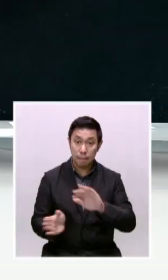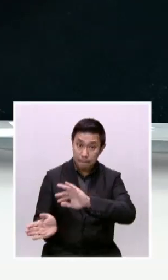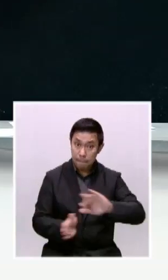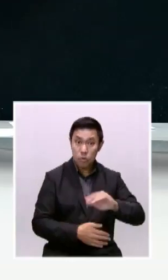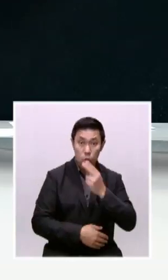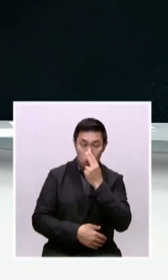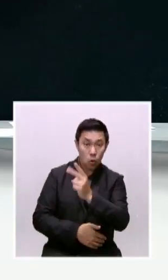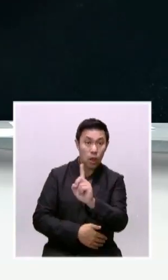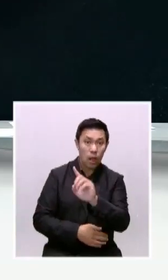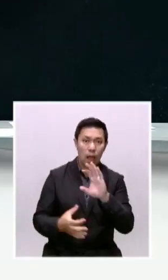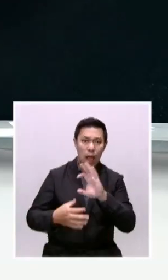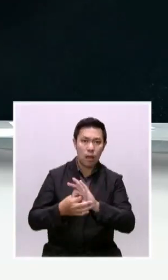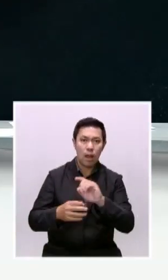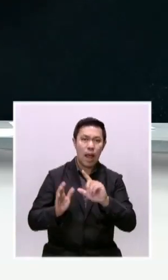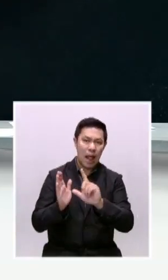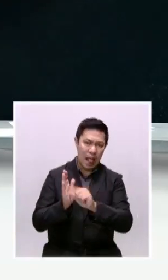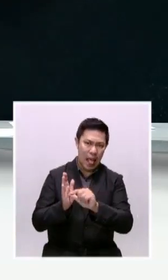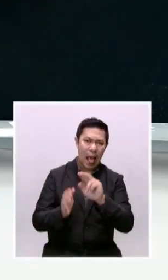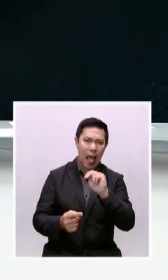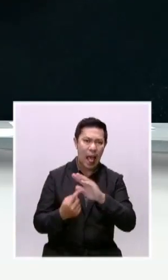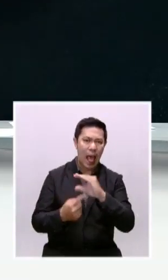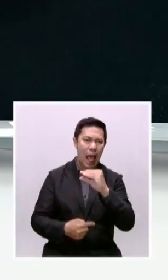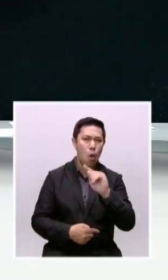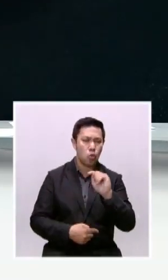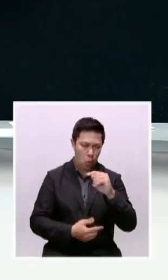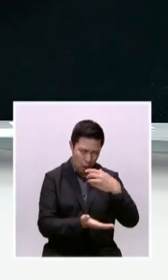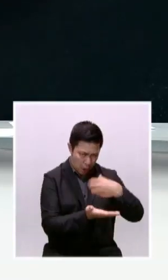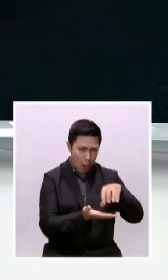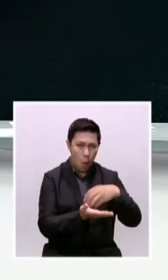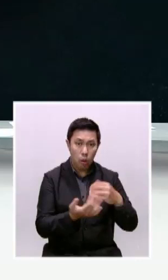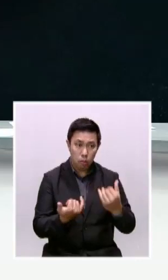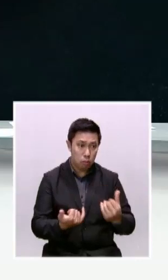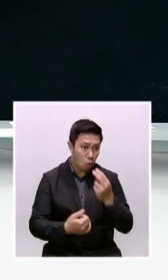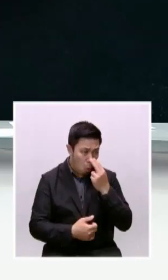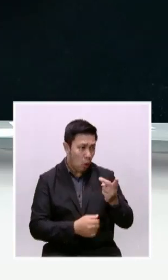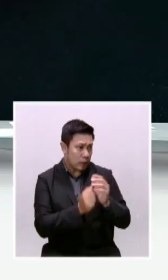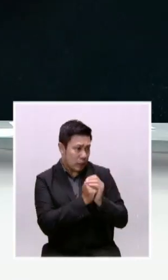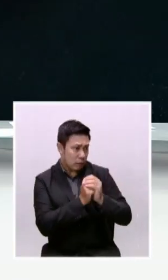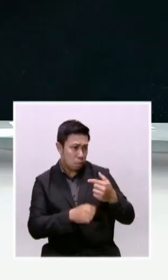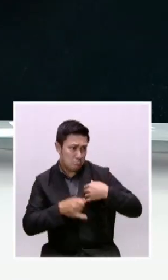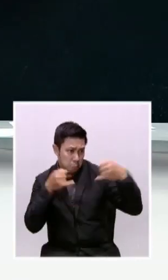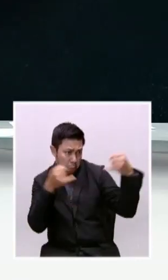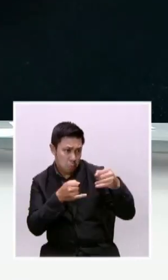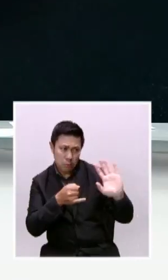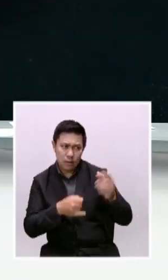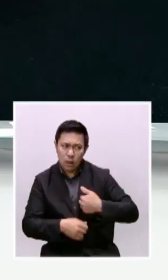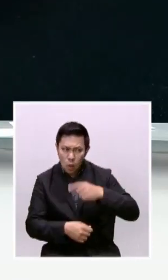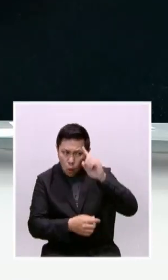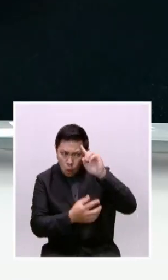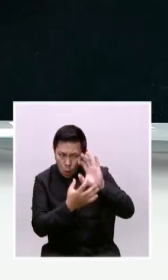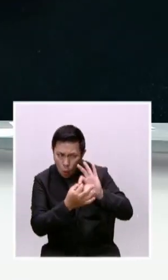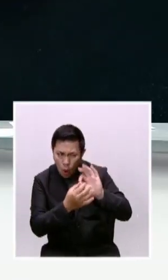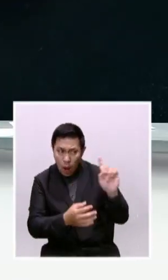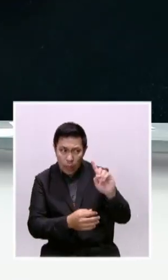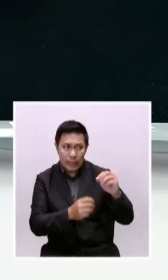มีมุมมองจากฝั่งของเหล็กอธิการน่ะโต้บ้างนะคะก็มีการออกมาเปิดเผยว่าไม่ได้มองจีนเป็นศัตรูนะคะแต่ก็แอบมีความกังวล